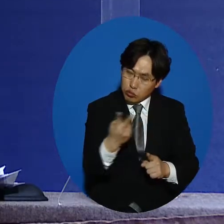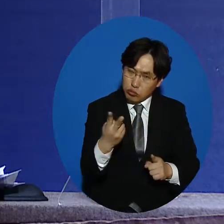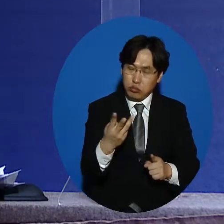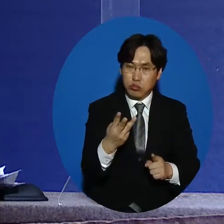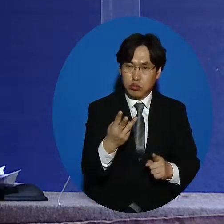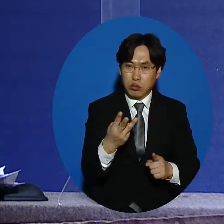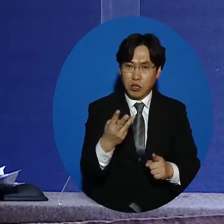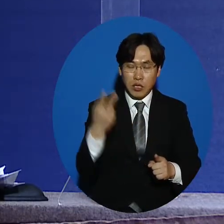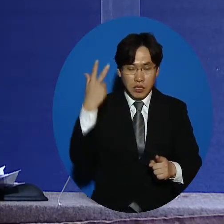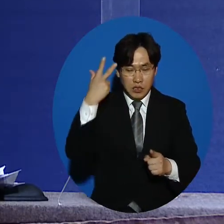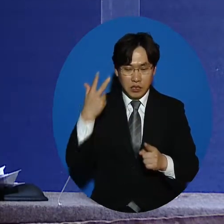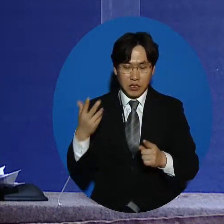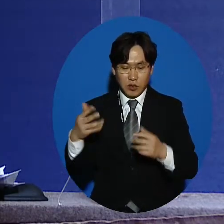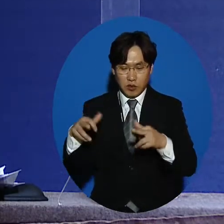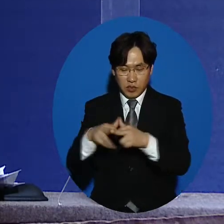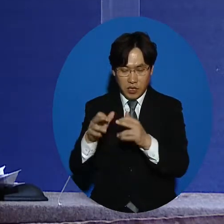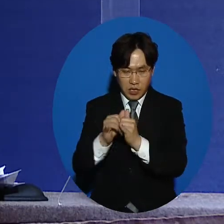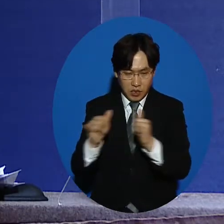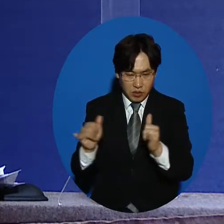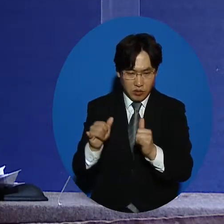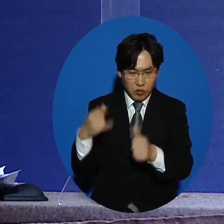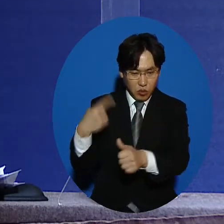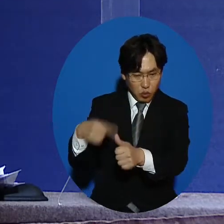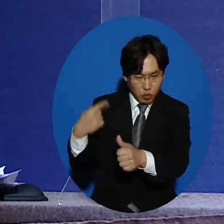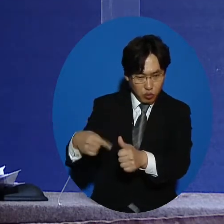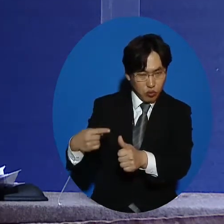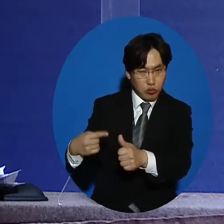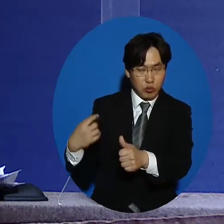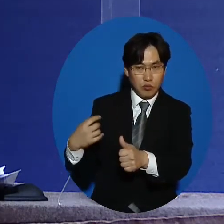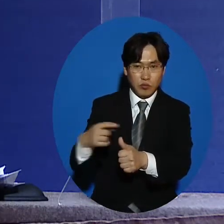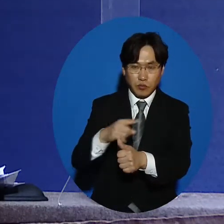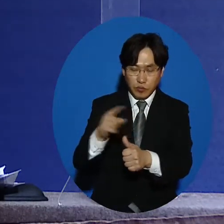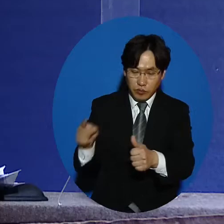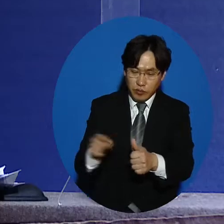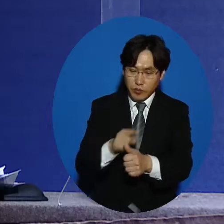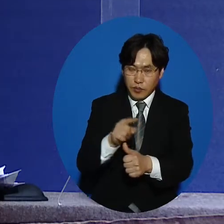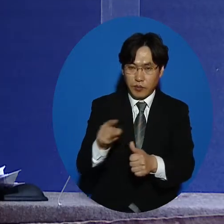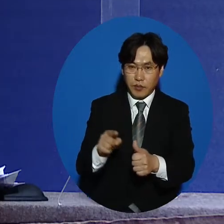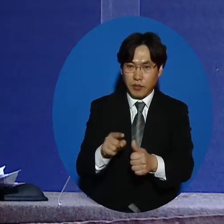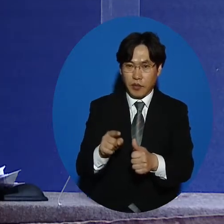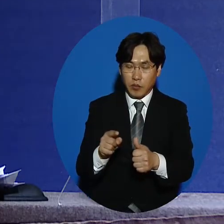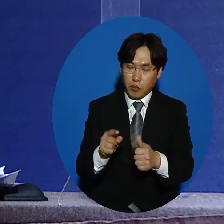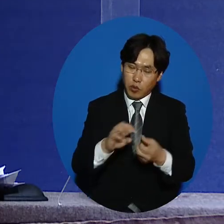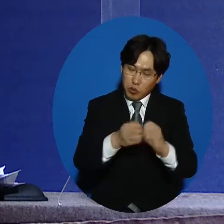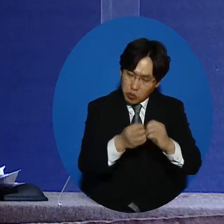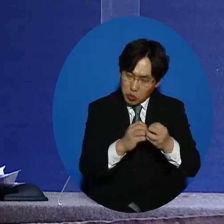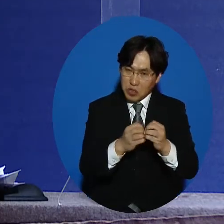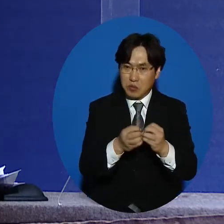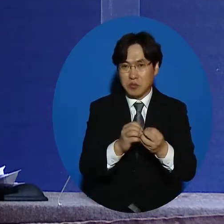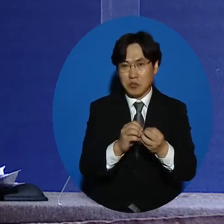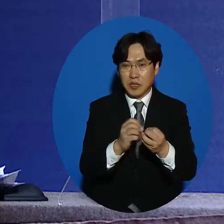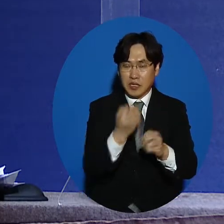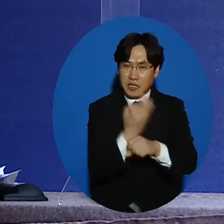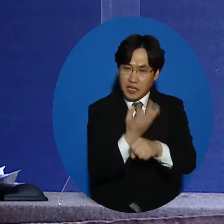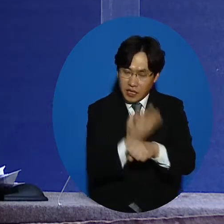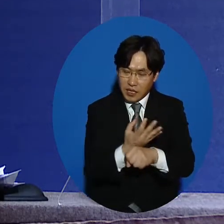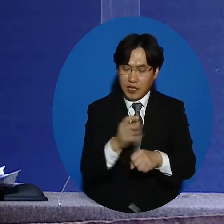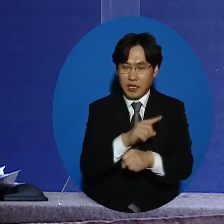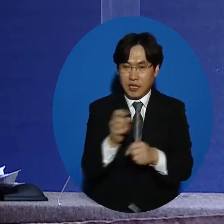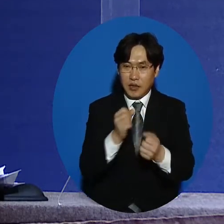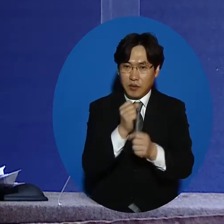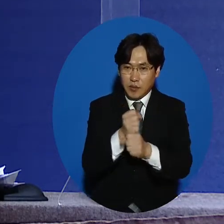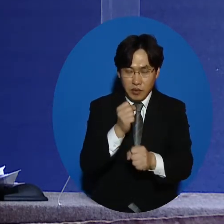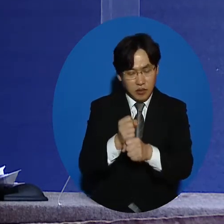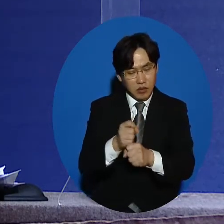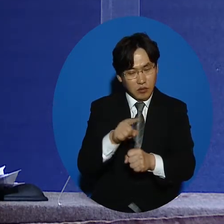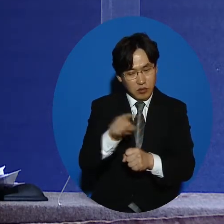그 지적 발달 장애인들 이렇게 그 프로그램을 뭐 교육이라고 들어가는 거 그런 거는 아닌